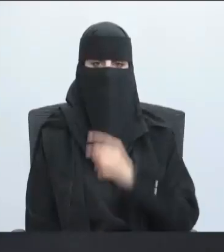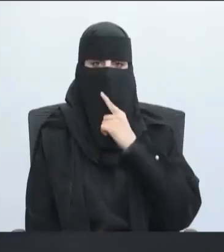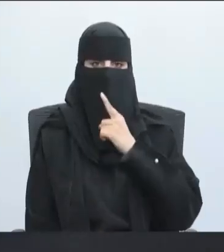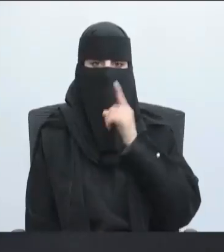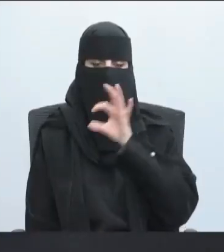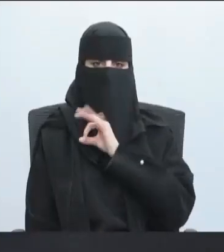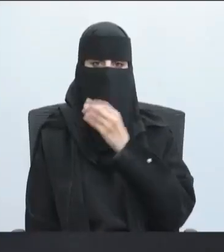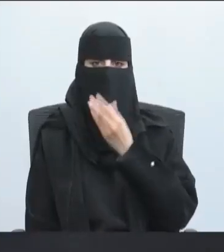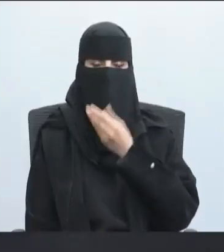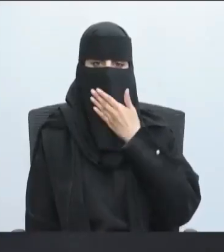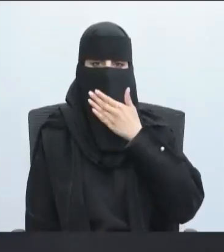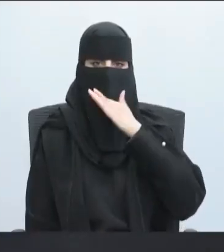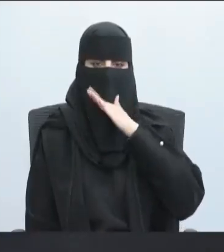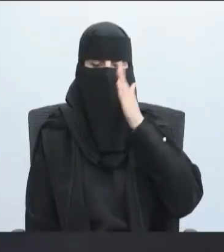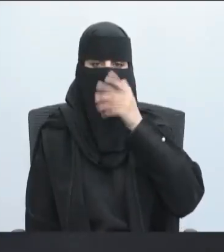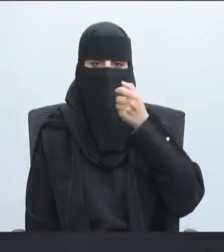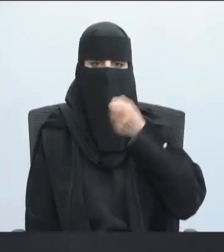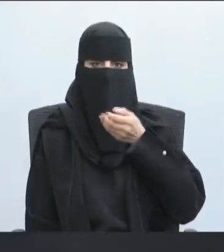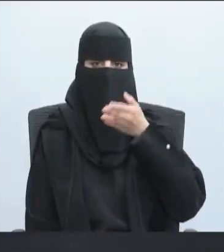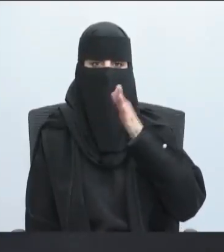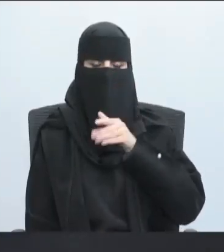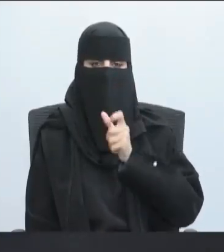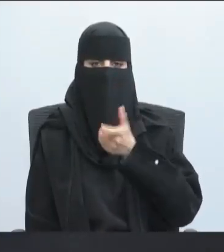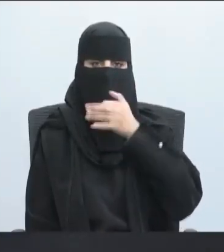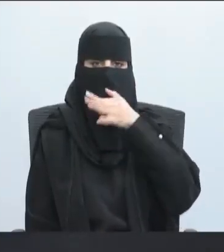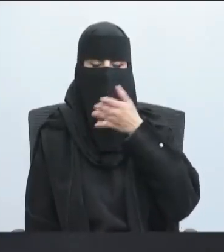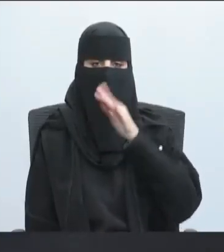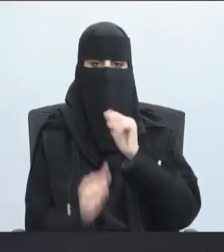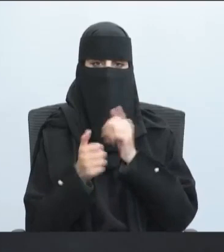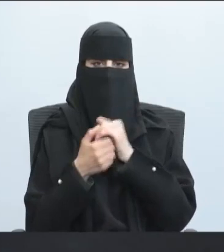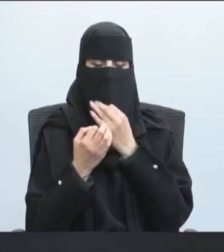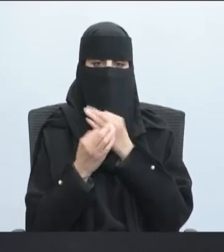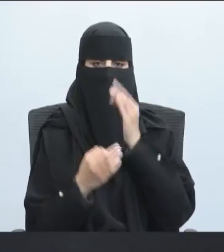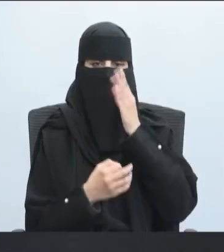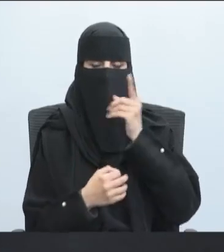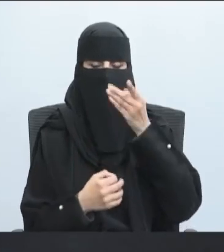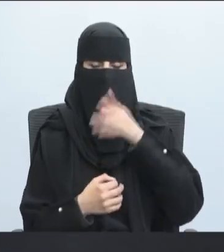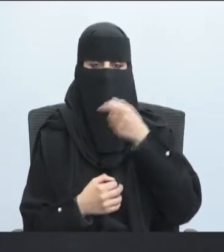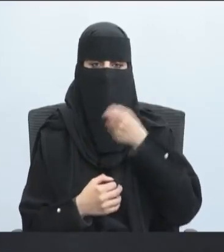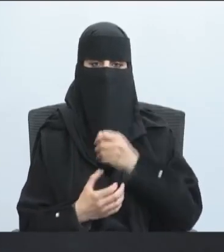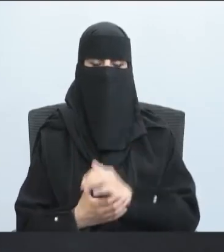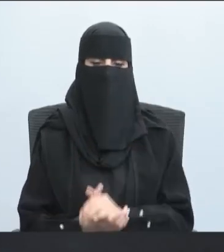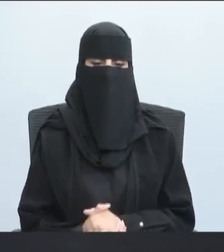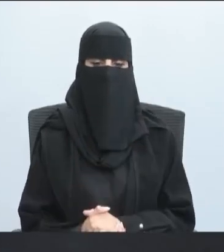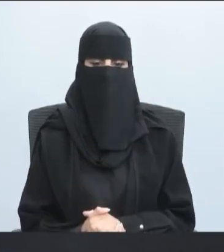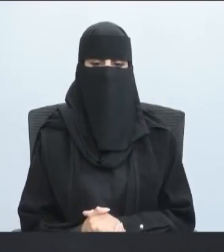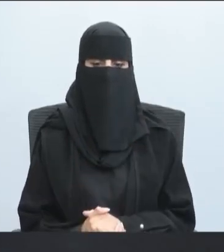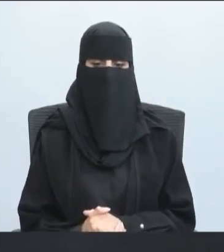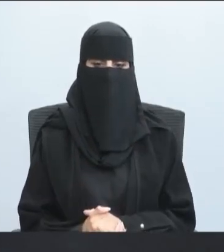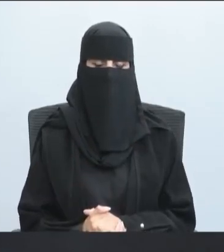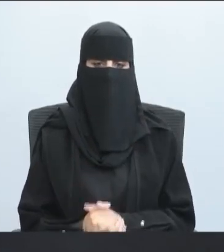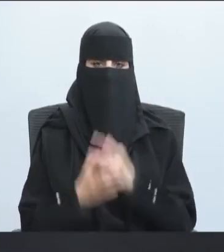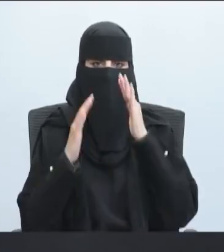بسم الله الرحمن الرحيم الحمد لله رب العالمين والصلاه والسلام على سيدنا ونبينا محمد عليه افضل الصلاه وازكى